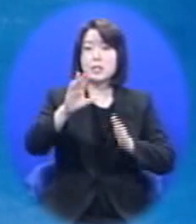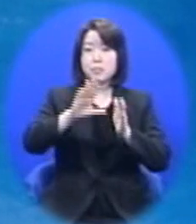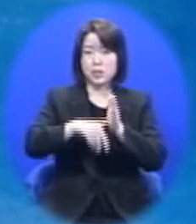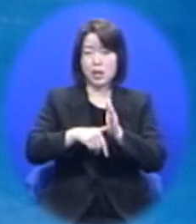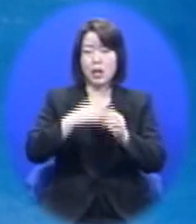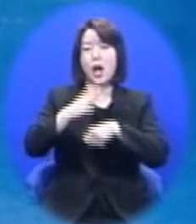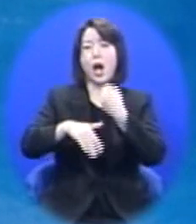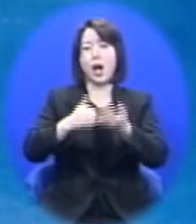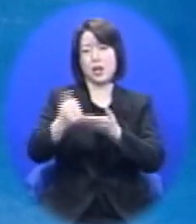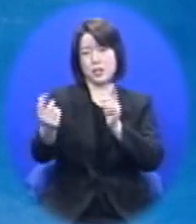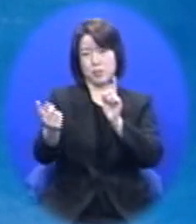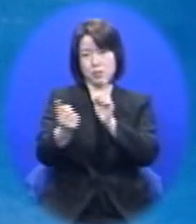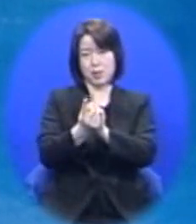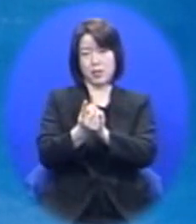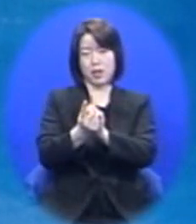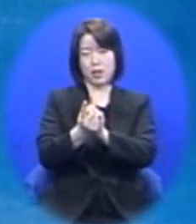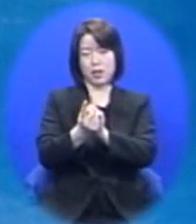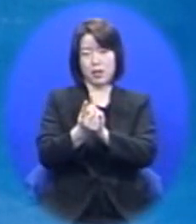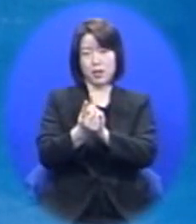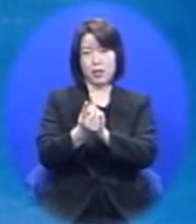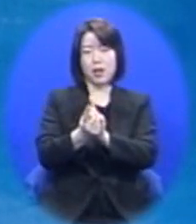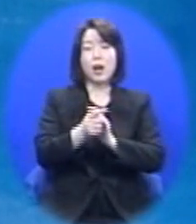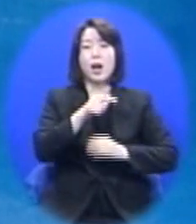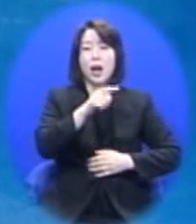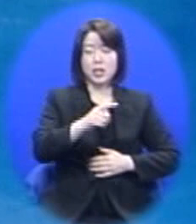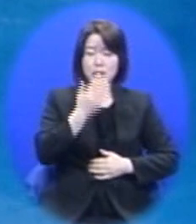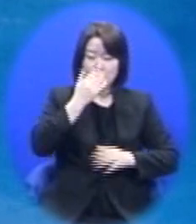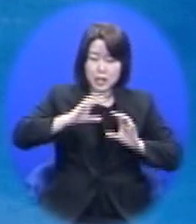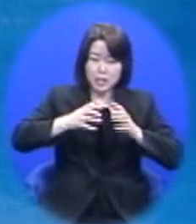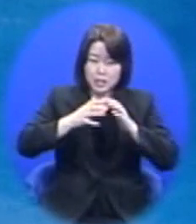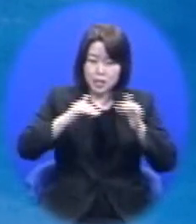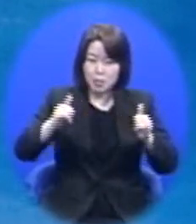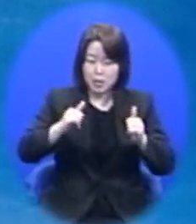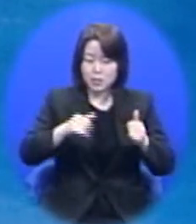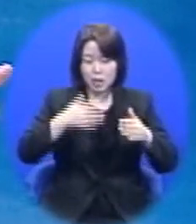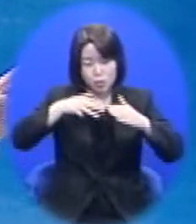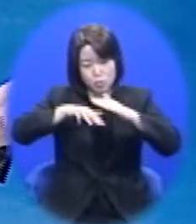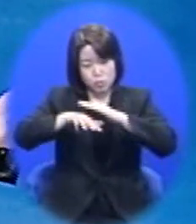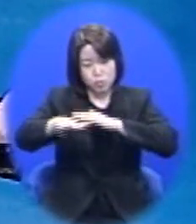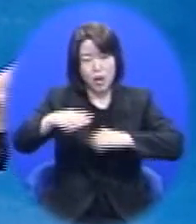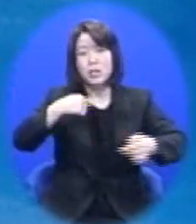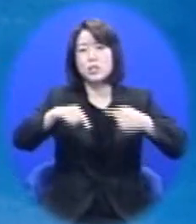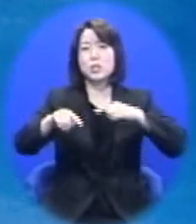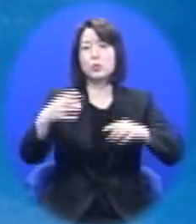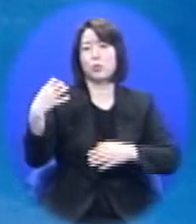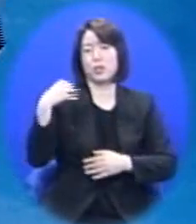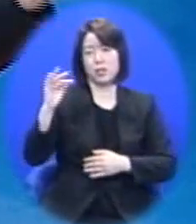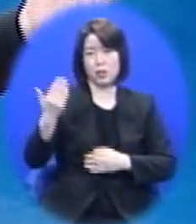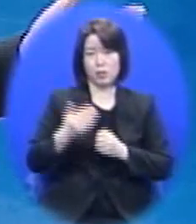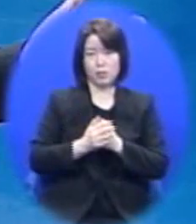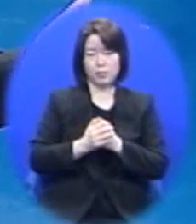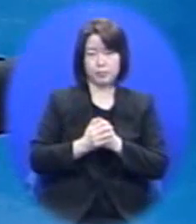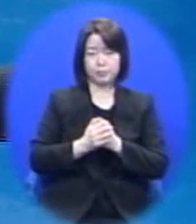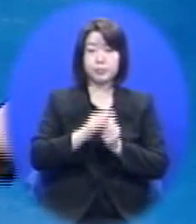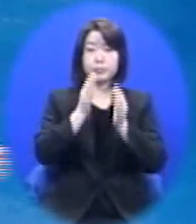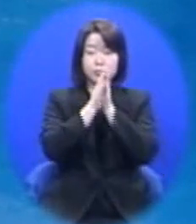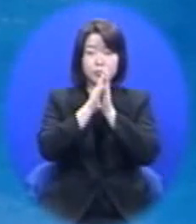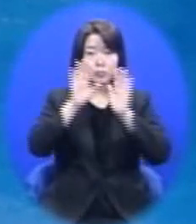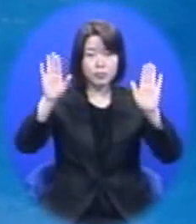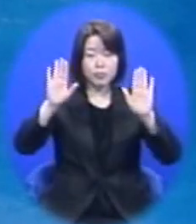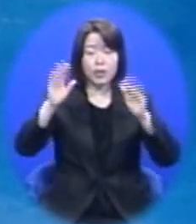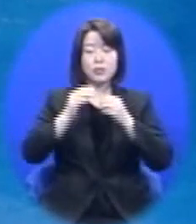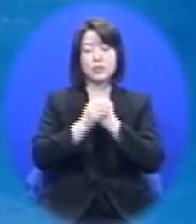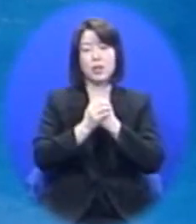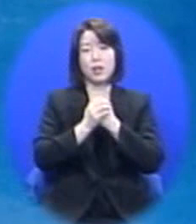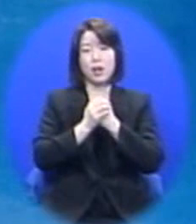하나님을 만나고 모세는 이스라엘 백성의 출애굽의 지도자가 되죠. 그런데 모세가 사람이 완전히 변했어요.